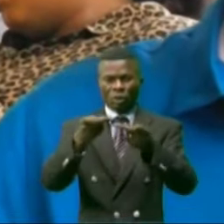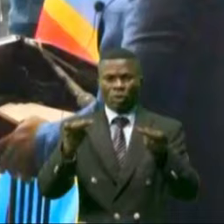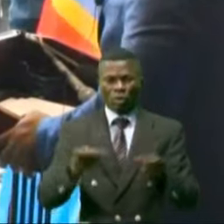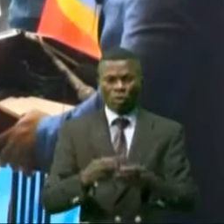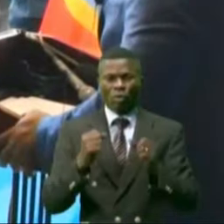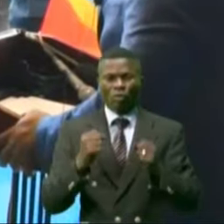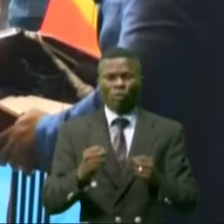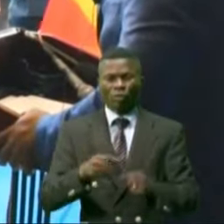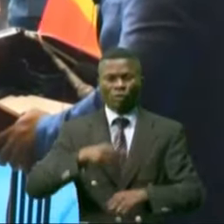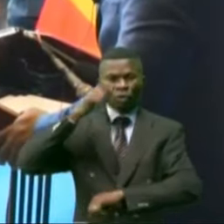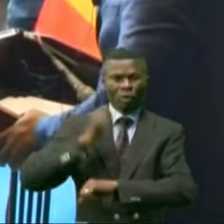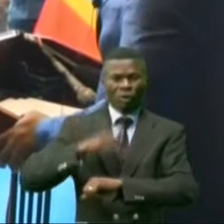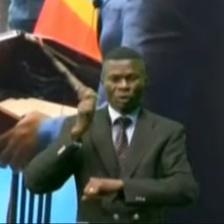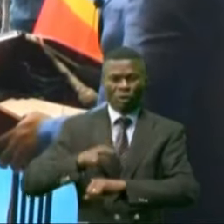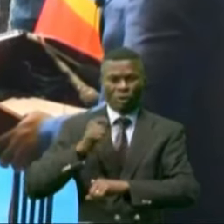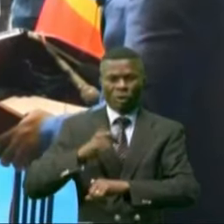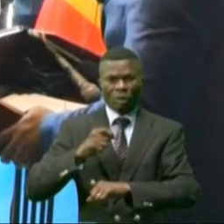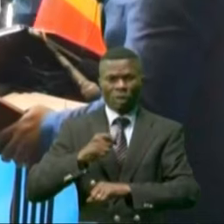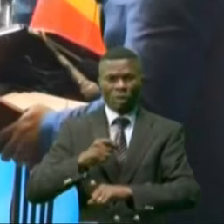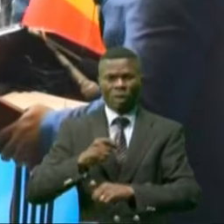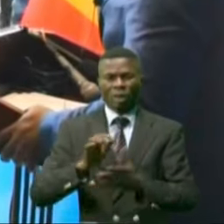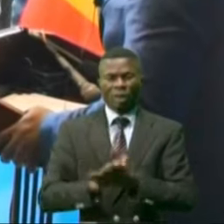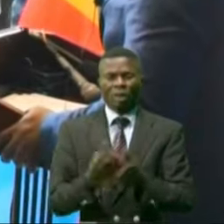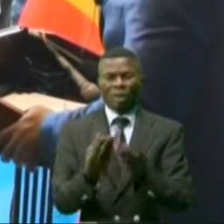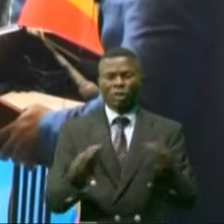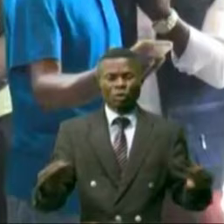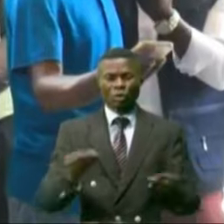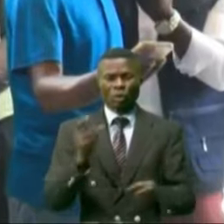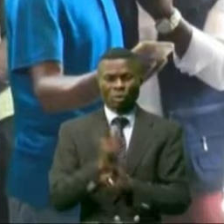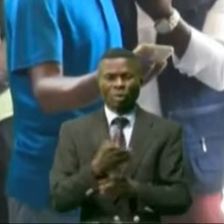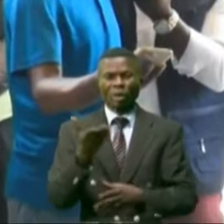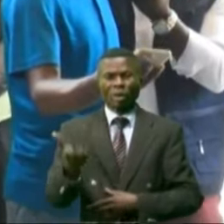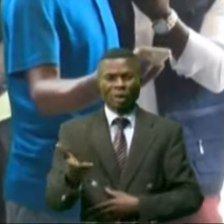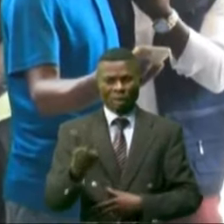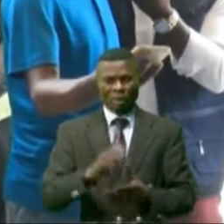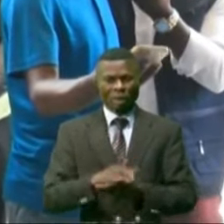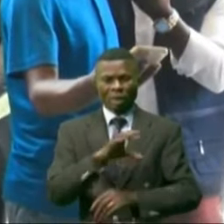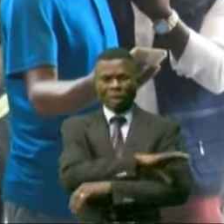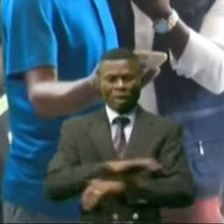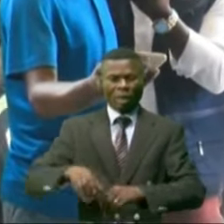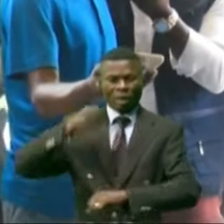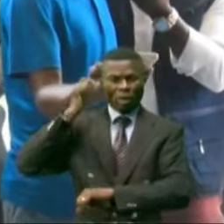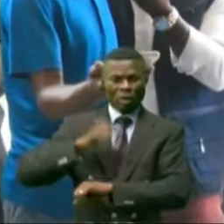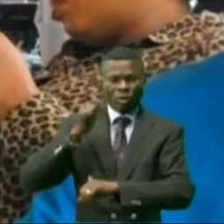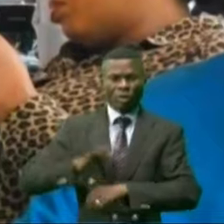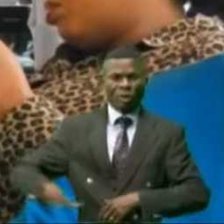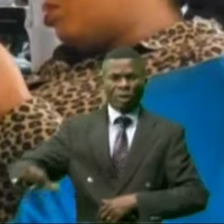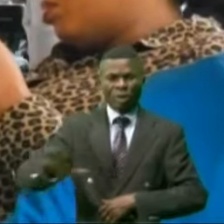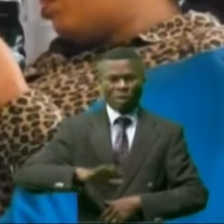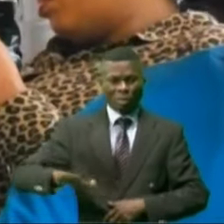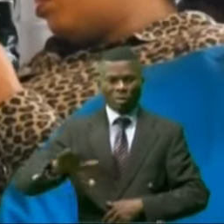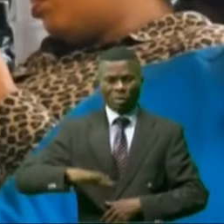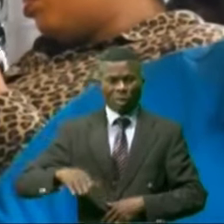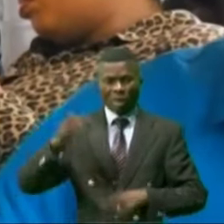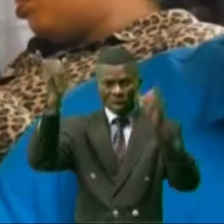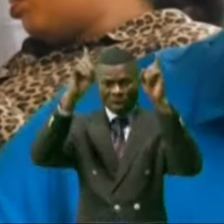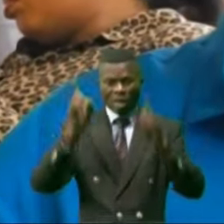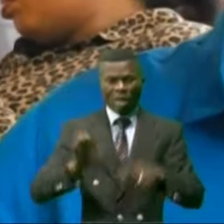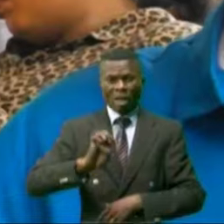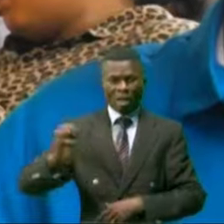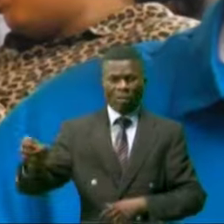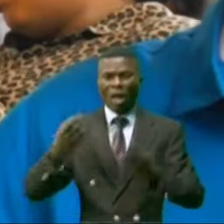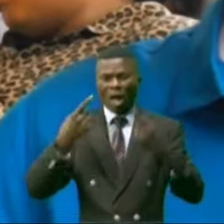force de justice internationale, a donné des résultats. La Cour de justice des États d'Afrique de l'Est vient